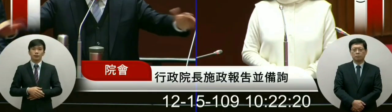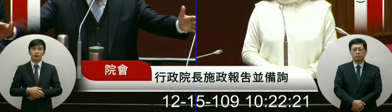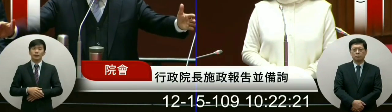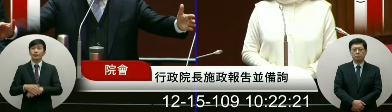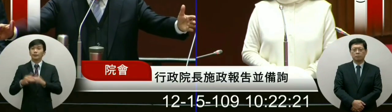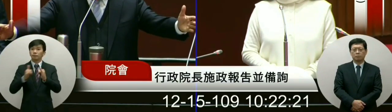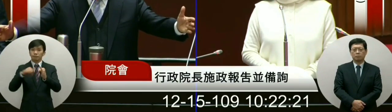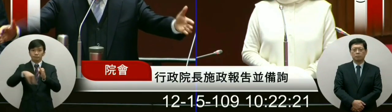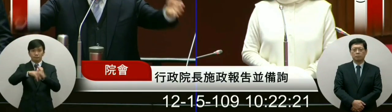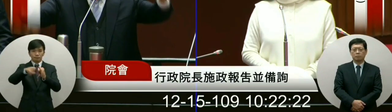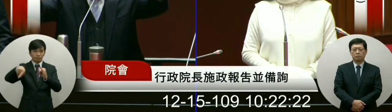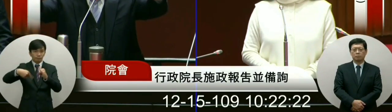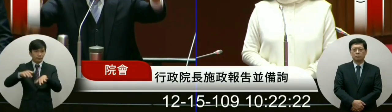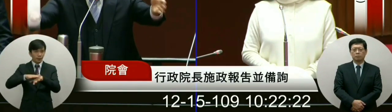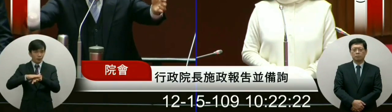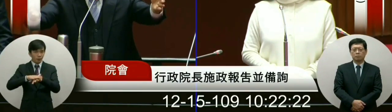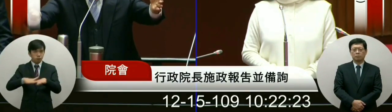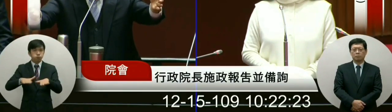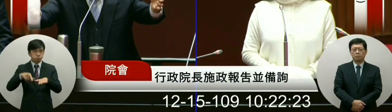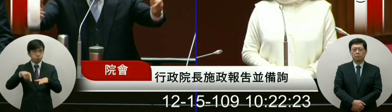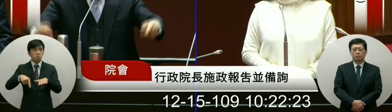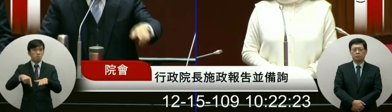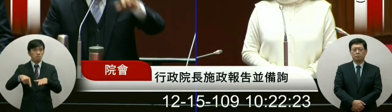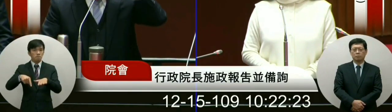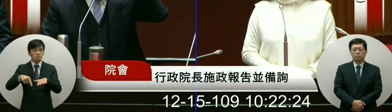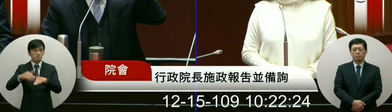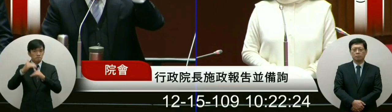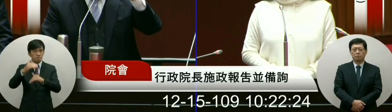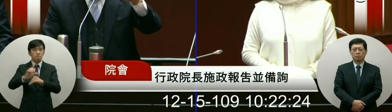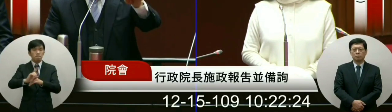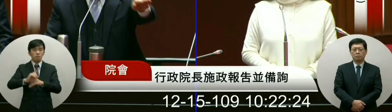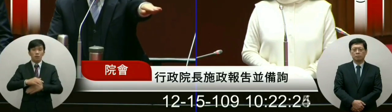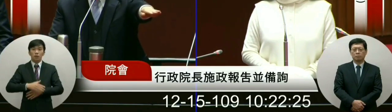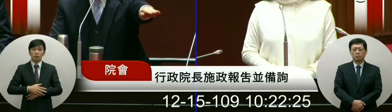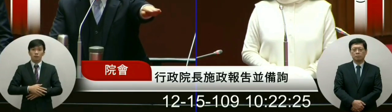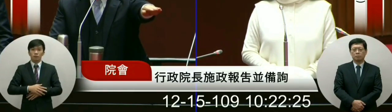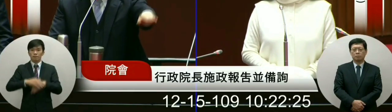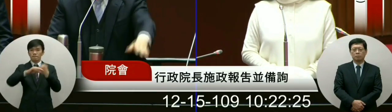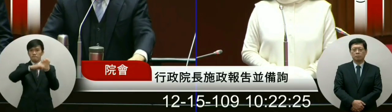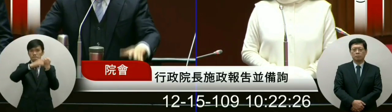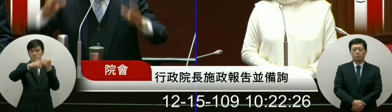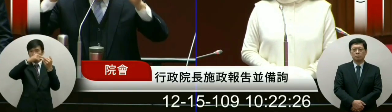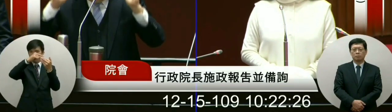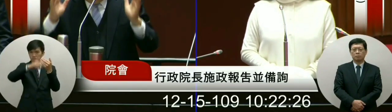人民安全这一个界限，我用法律强制，